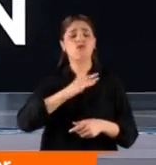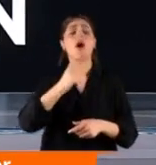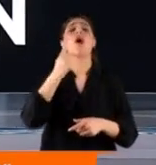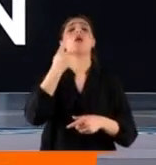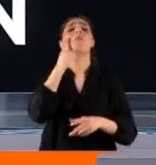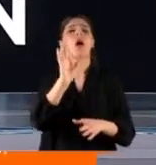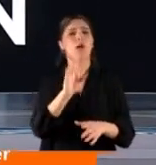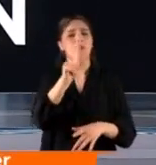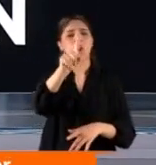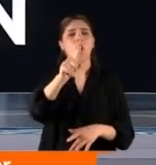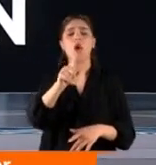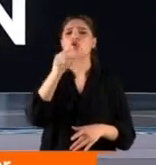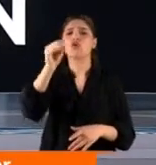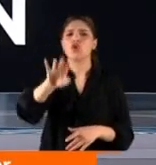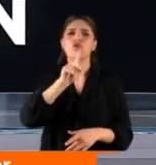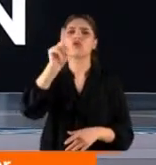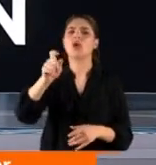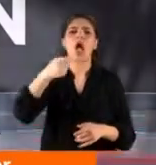anahtarın yerini bile ona sordu.